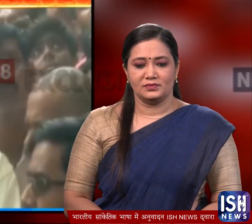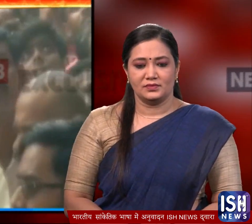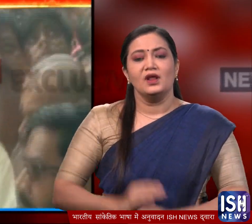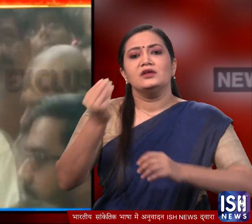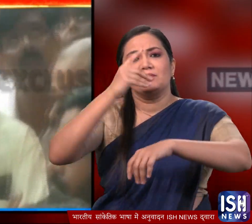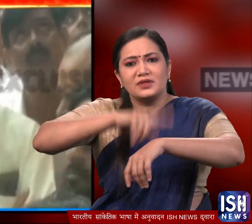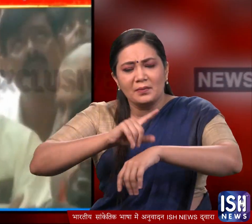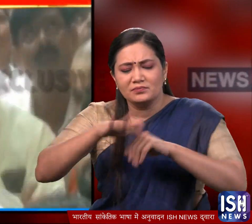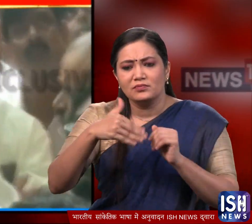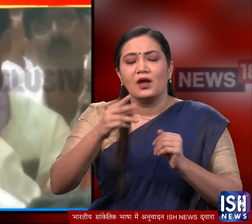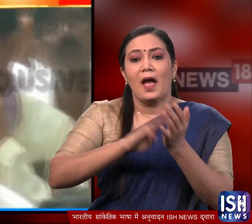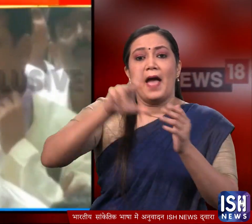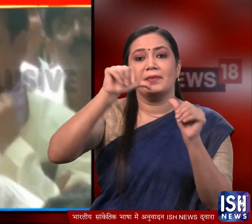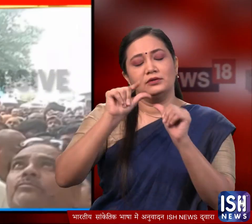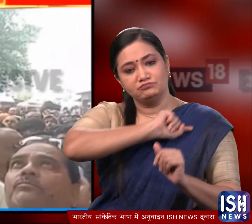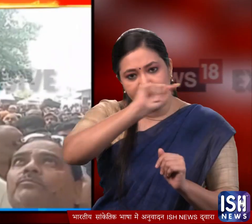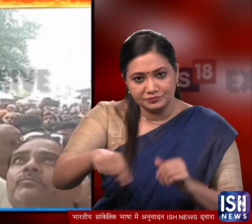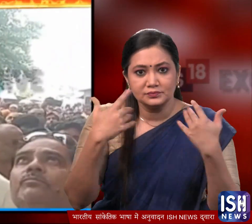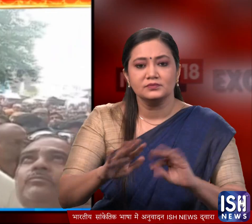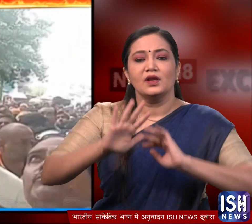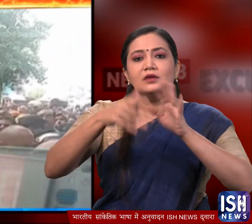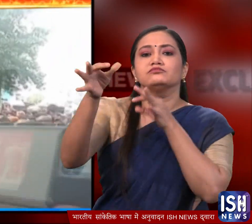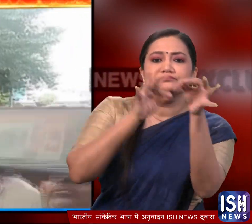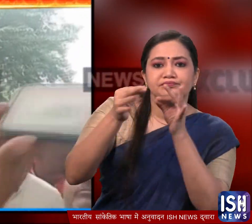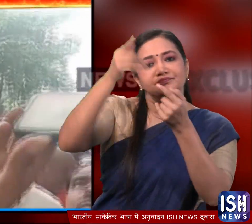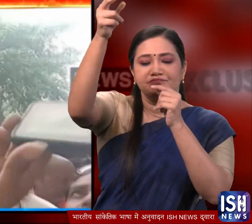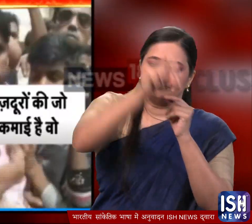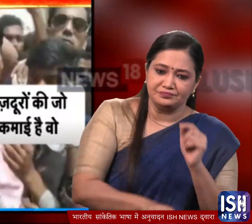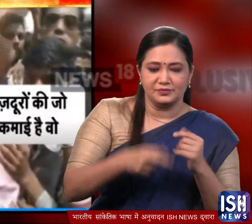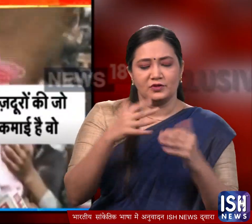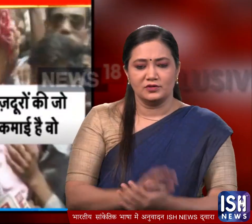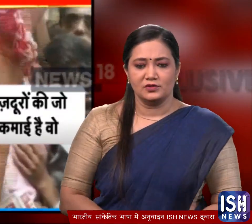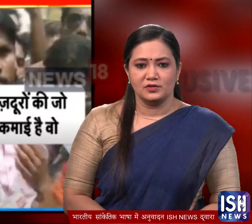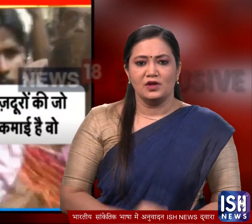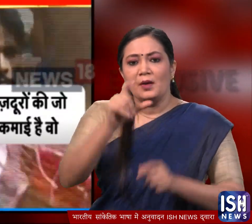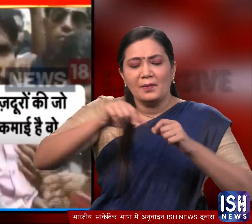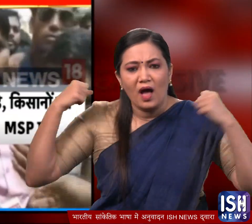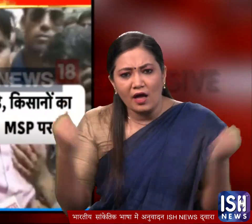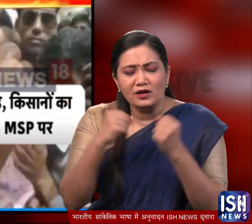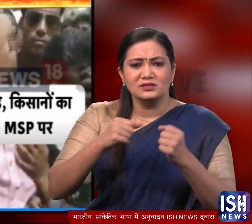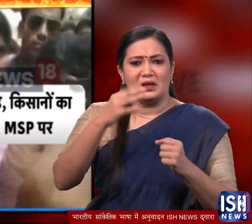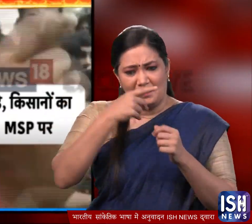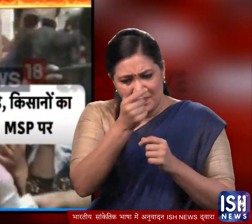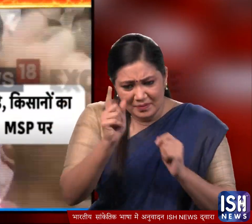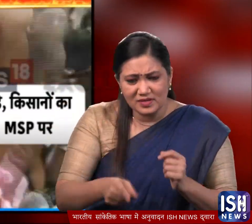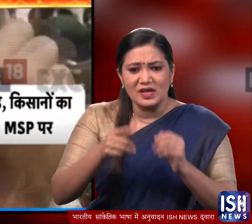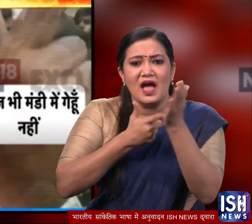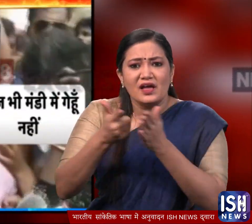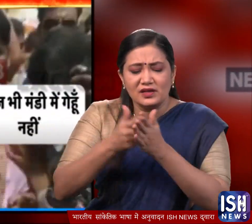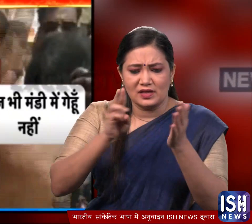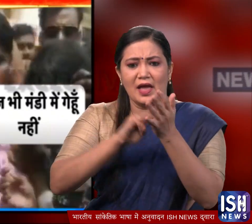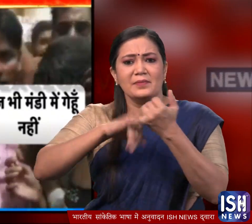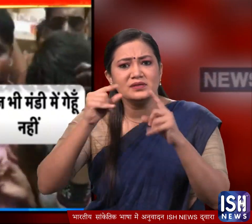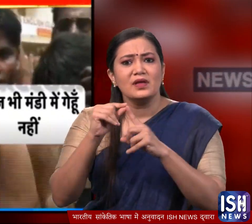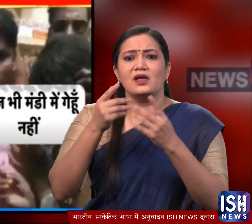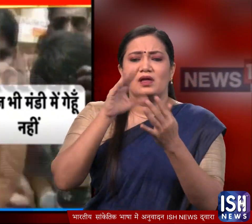कुछ देर बाद इलाके के विधायक भी वहां पहुंच गए और फिर उसे समझाकर नीचे उतार लिया गया। के मजदूरों की जो कमाई है वो बढ़े। किसान को एमएसपी पे